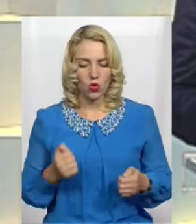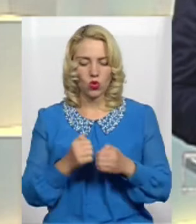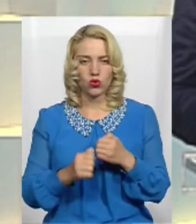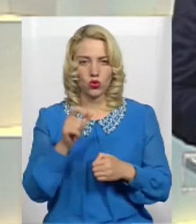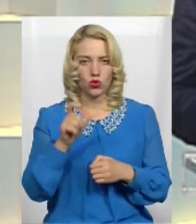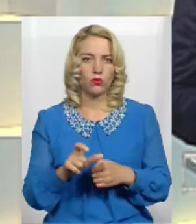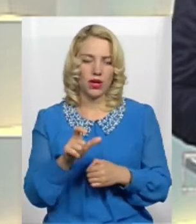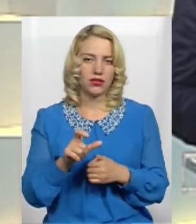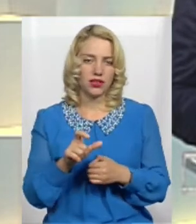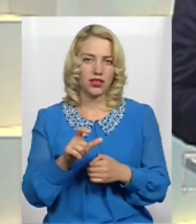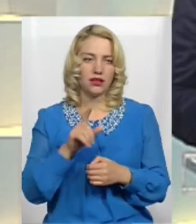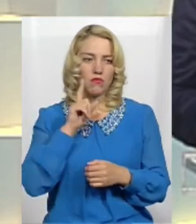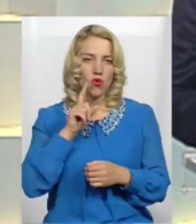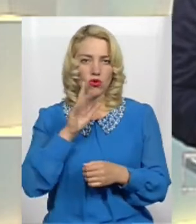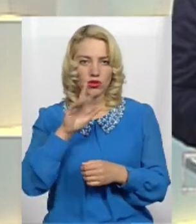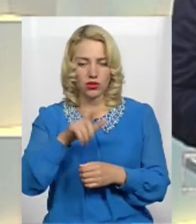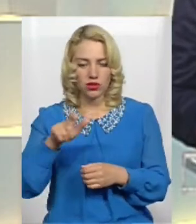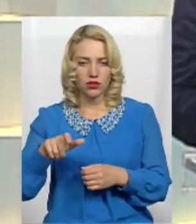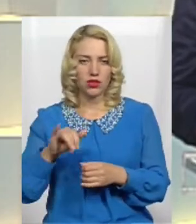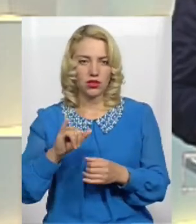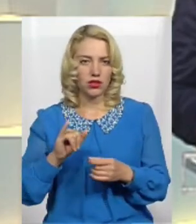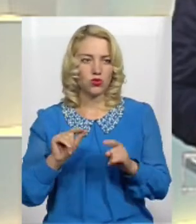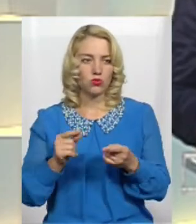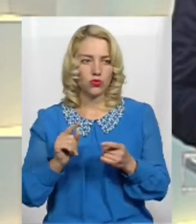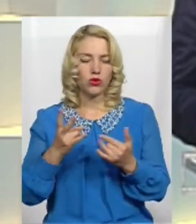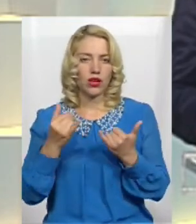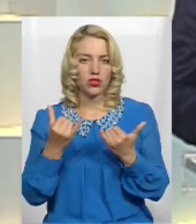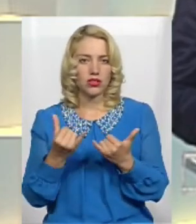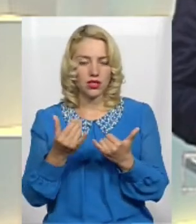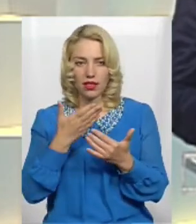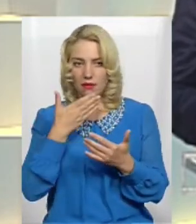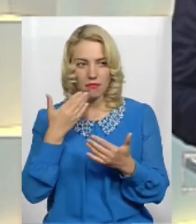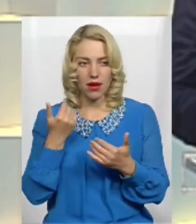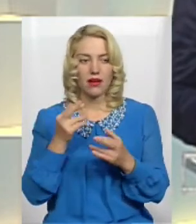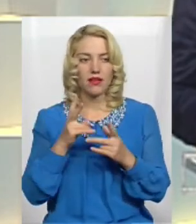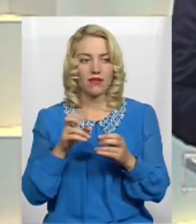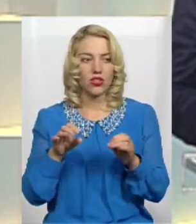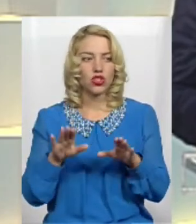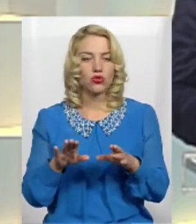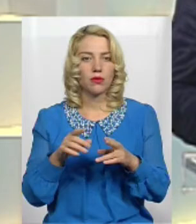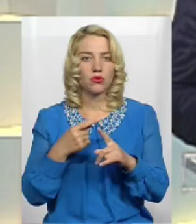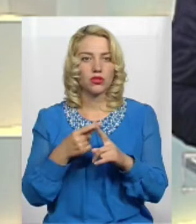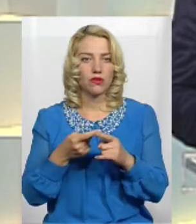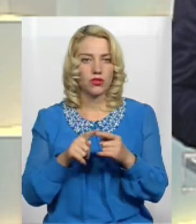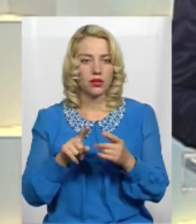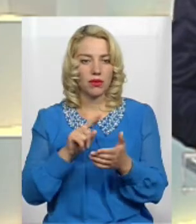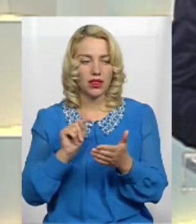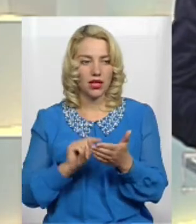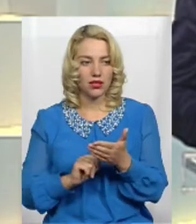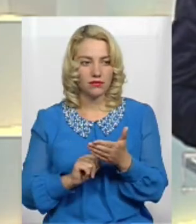селянина, молоді нашої. І тому на часі немає як вирішувати позитивно питання про